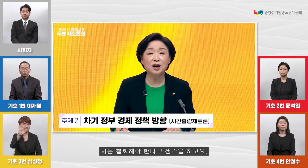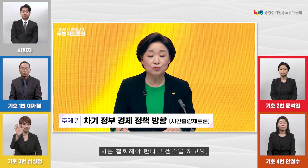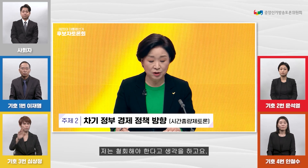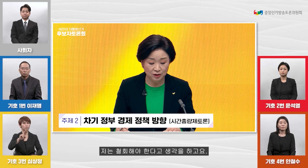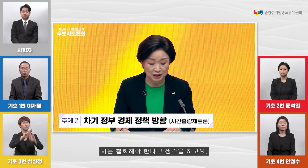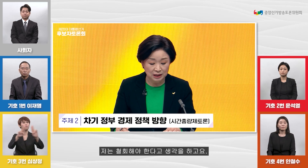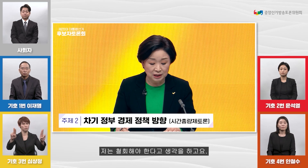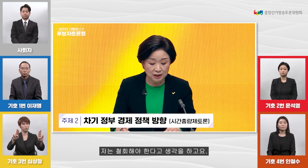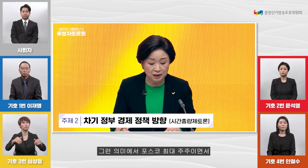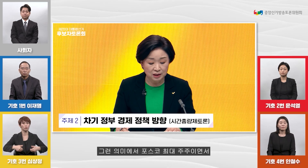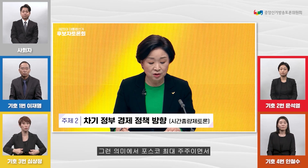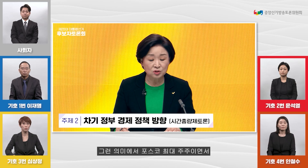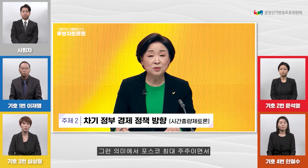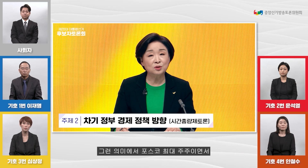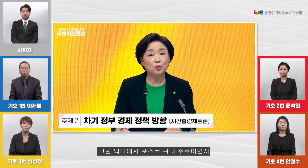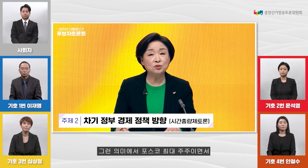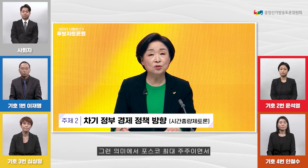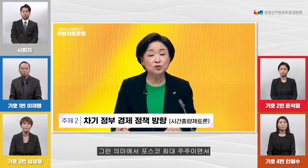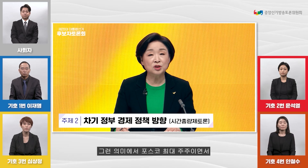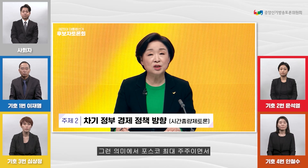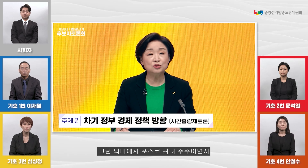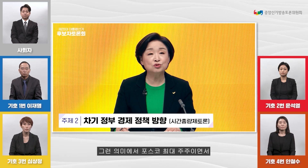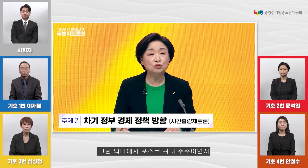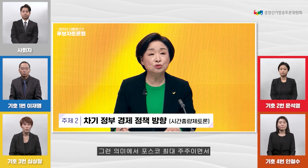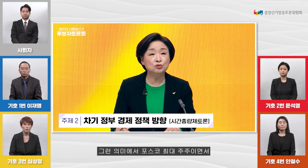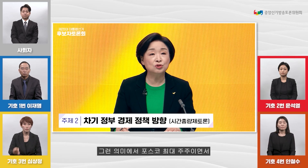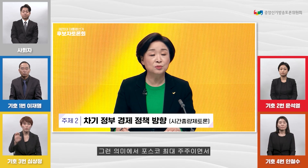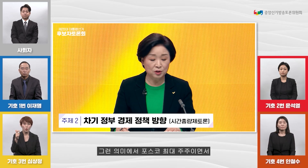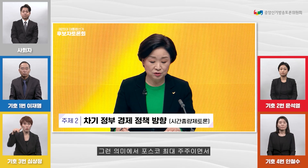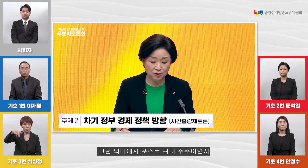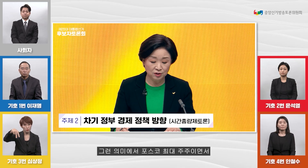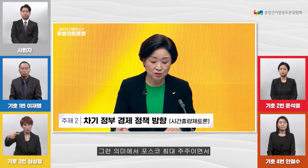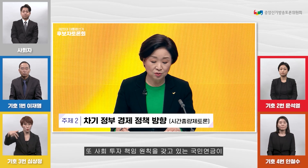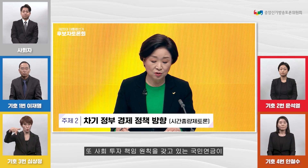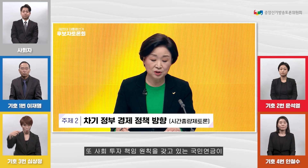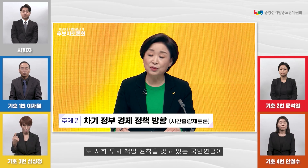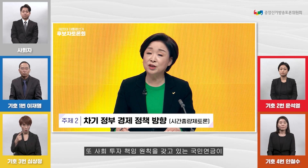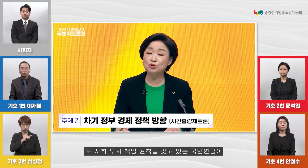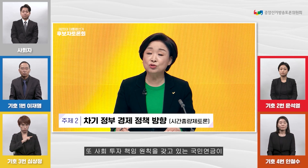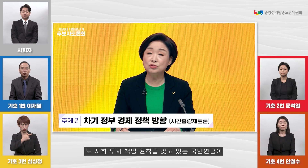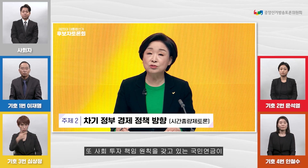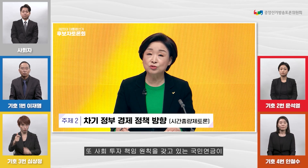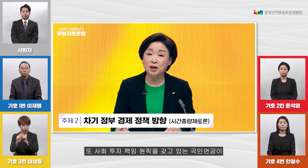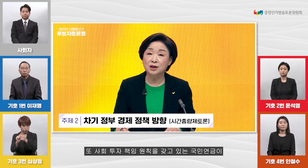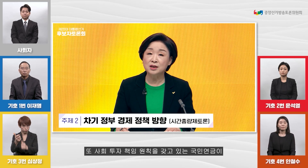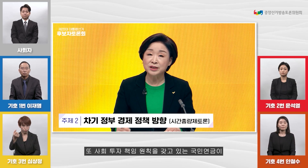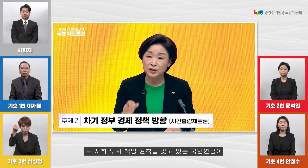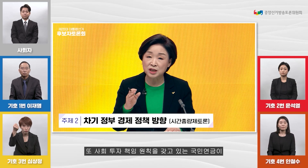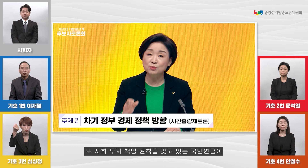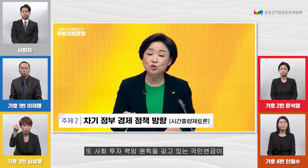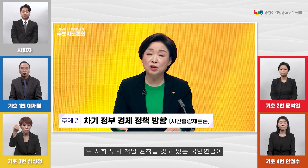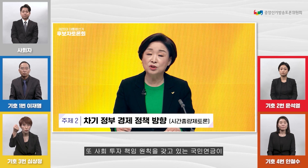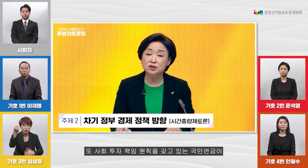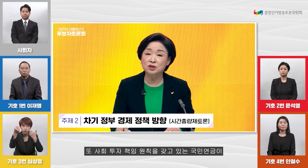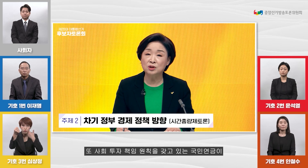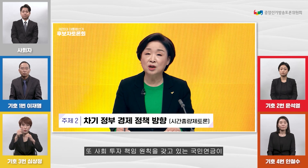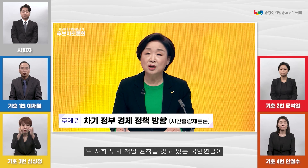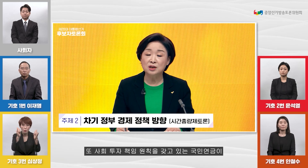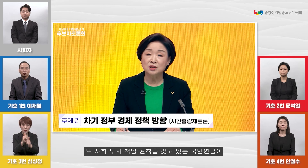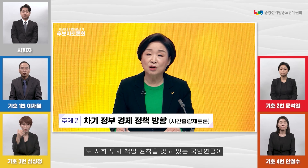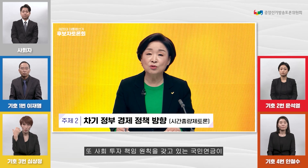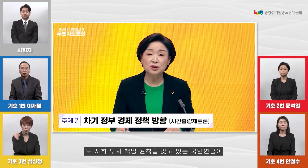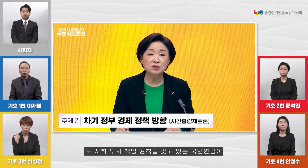이렇게 생각하고요. 그런 점에서 포스코 최대 주주이면서 또 사회 책임 투자